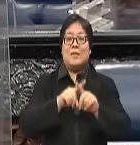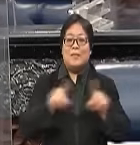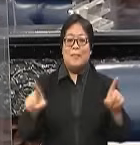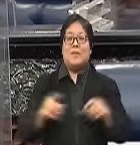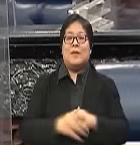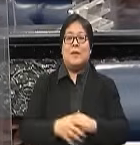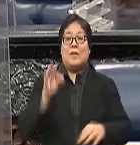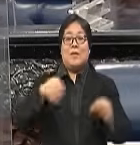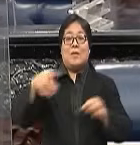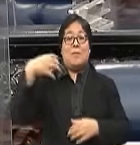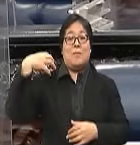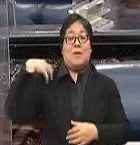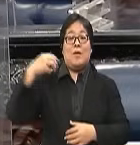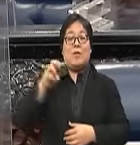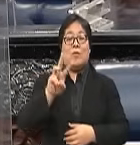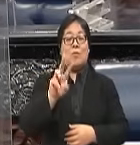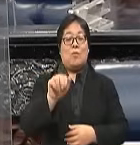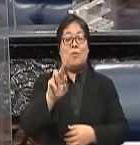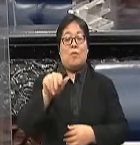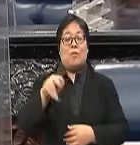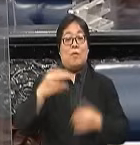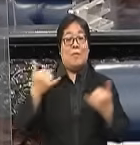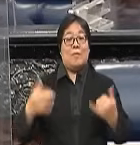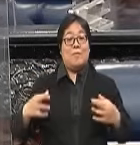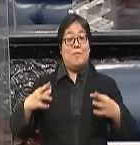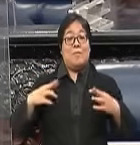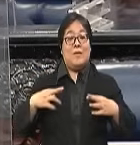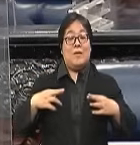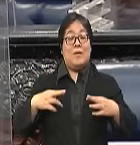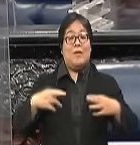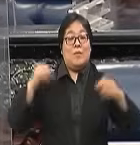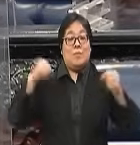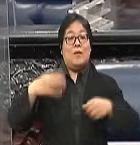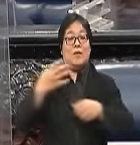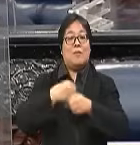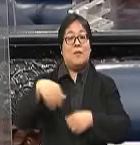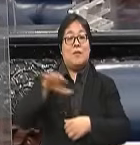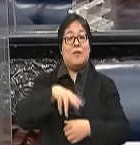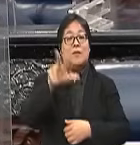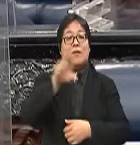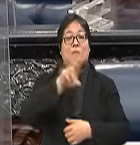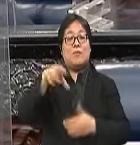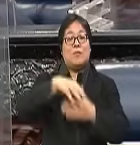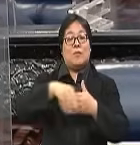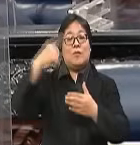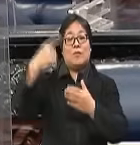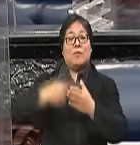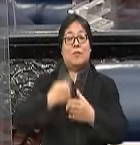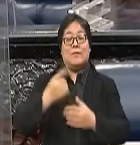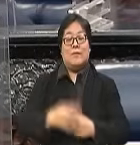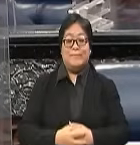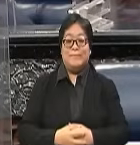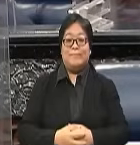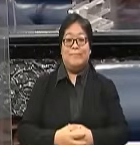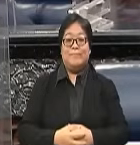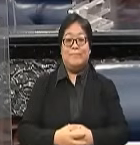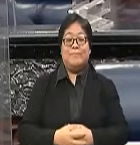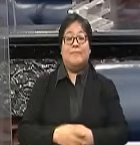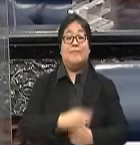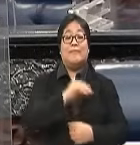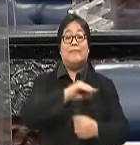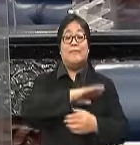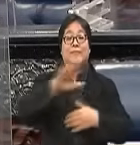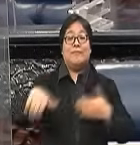kalau dia pegawai orange sekalian dipencet didapat lebih kurang tiga dibelinya sebulan dan